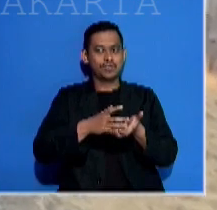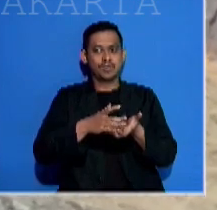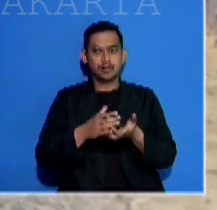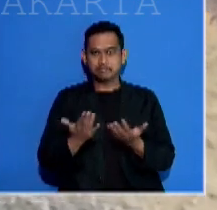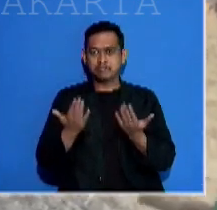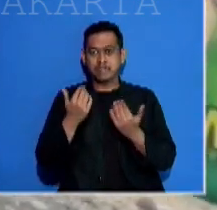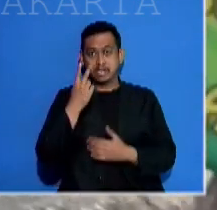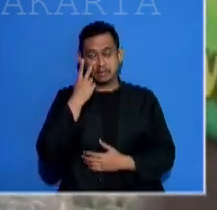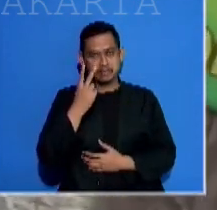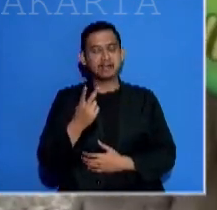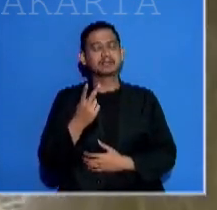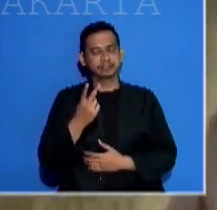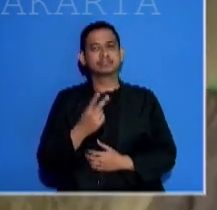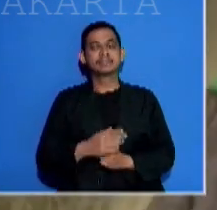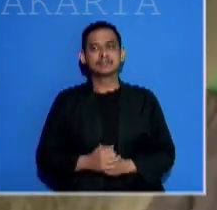ikuti perjalanan saya.